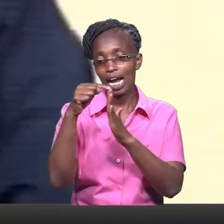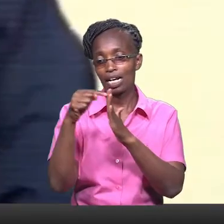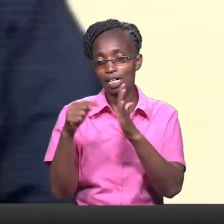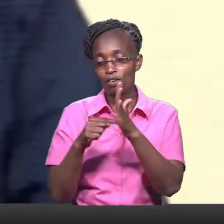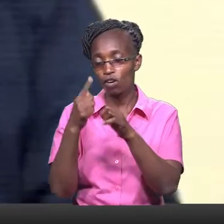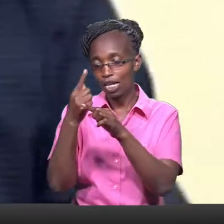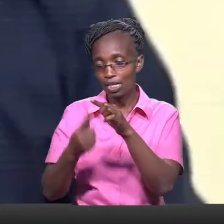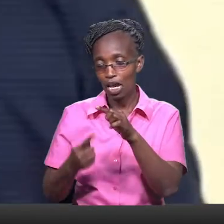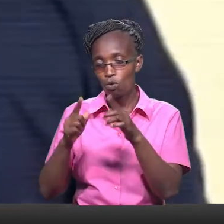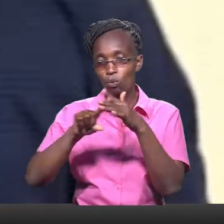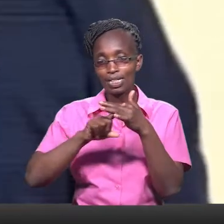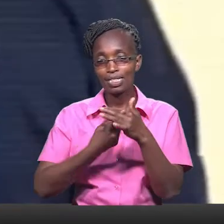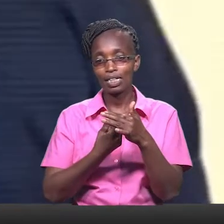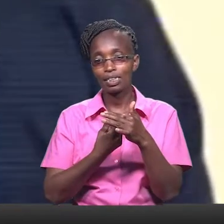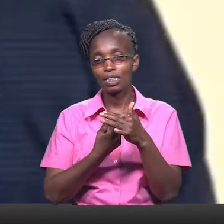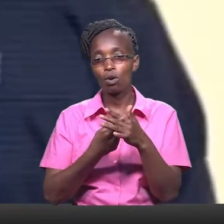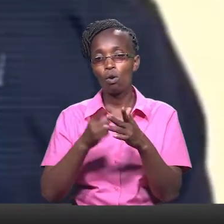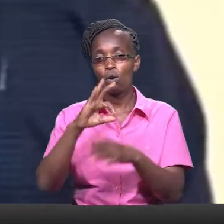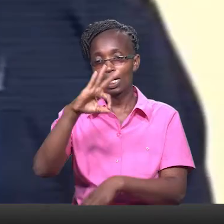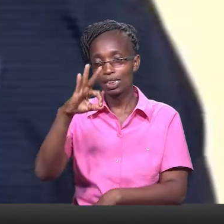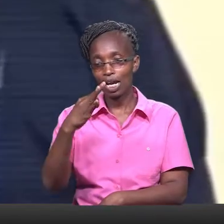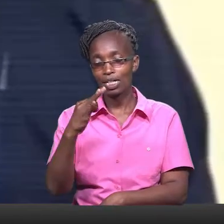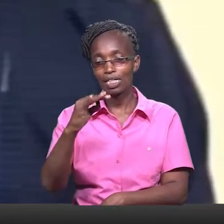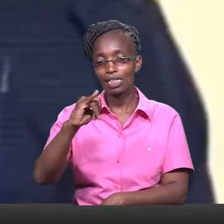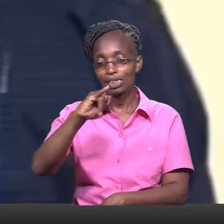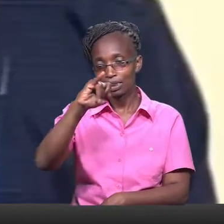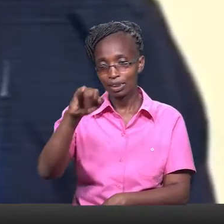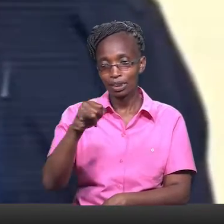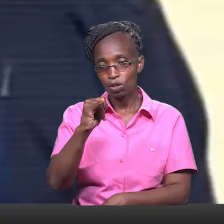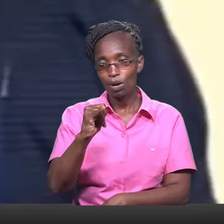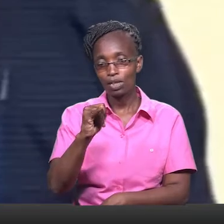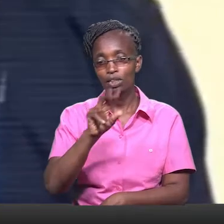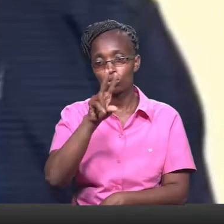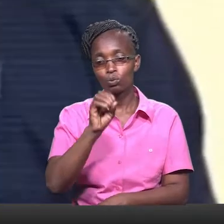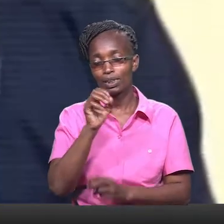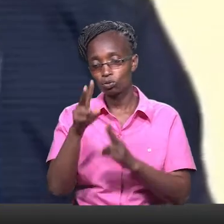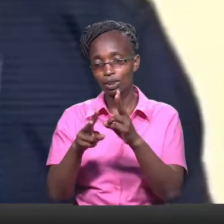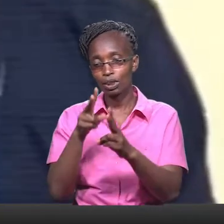year will kick off in earnest on the 3rd of January